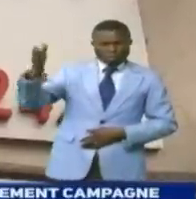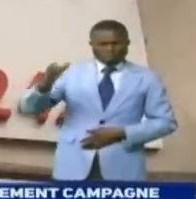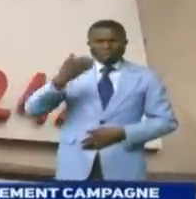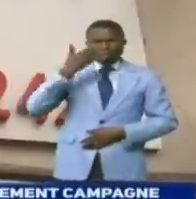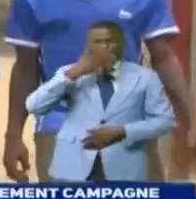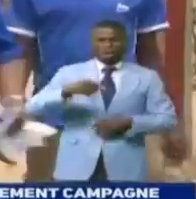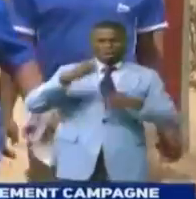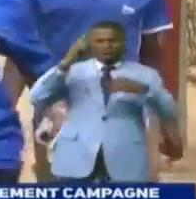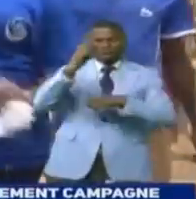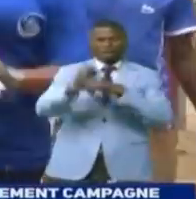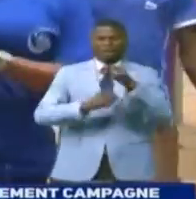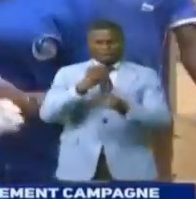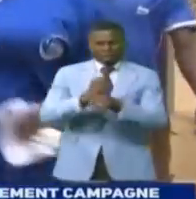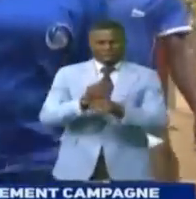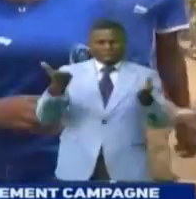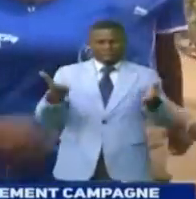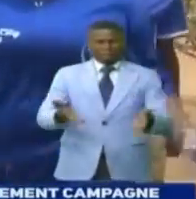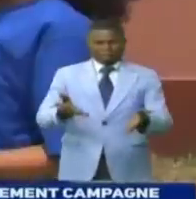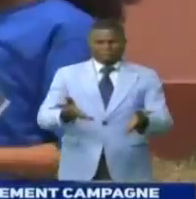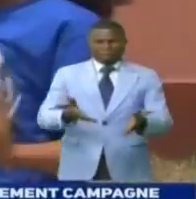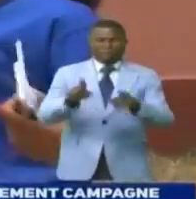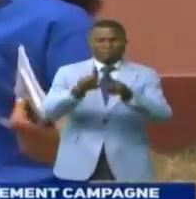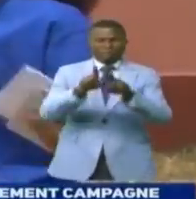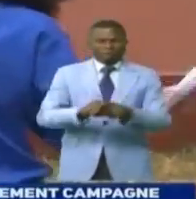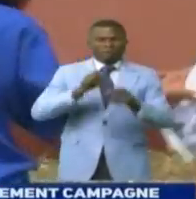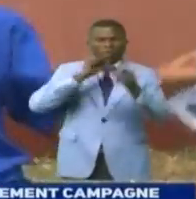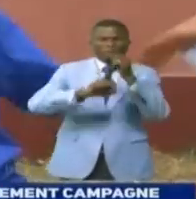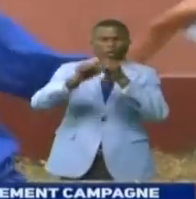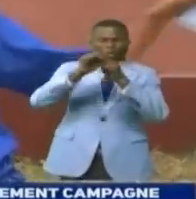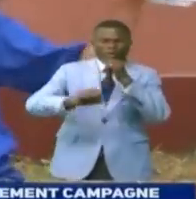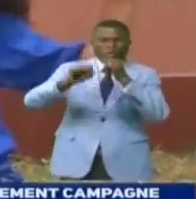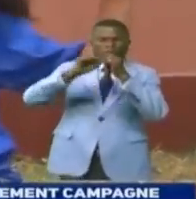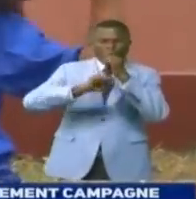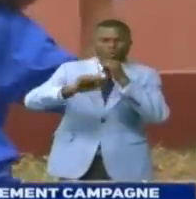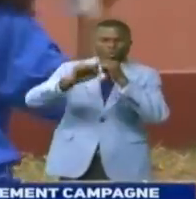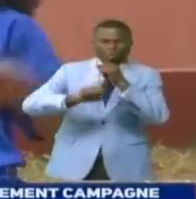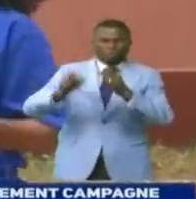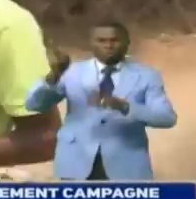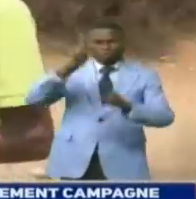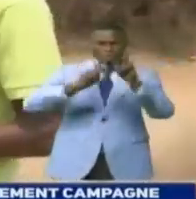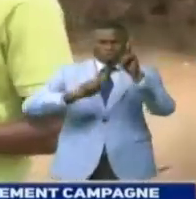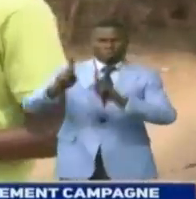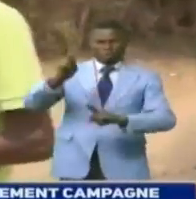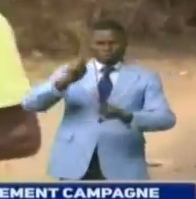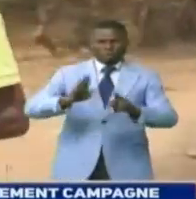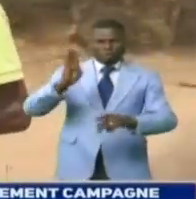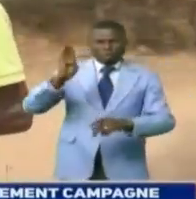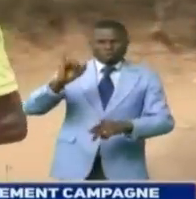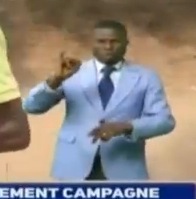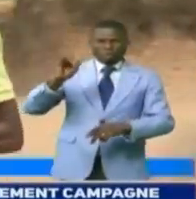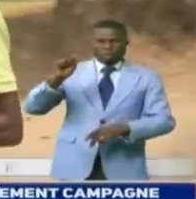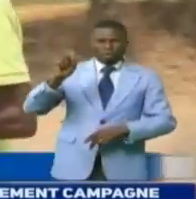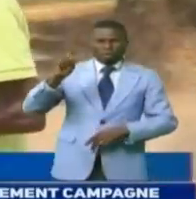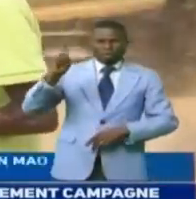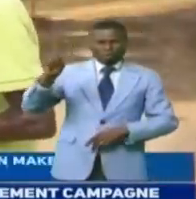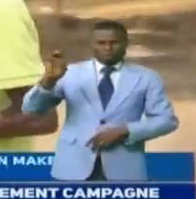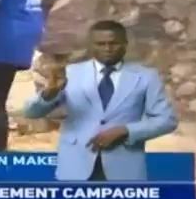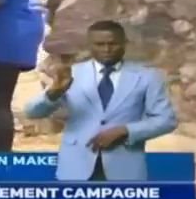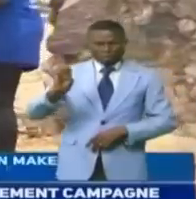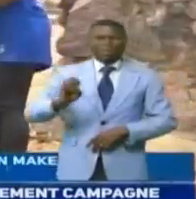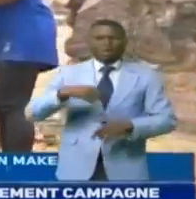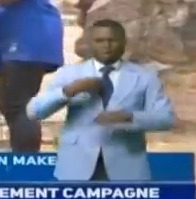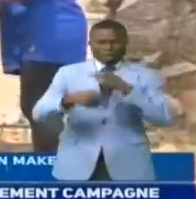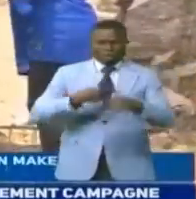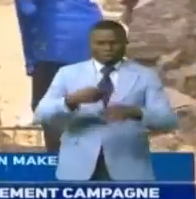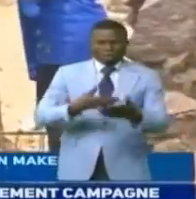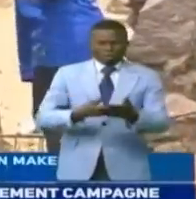une année d'existence et à l'occasion, une campagne de sensibilisation de la population de Bianda sur ses avantages a été